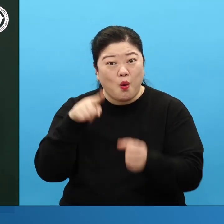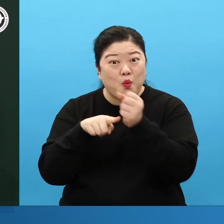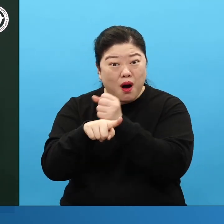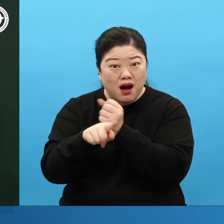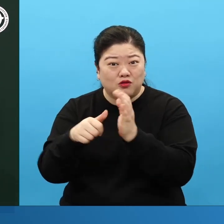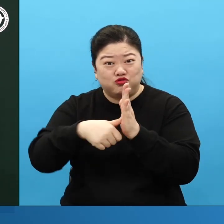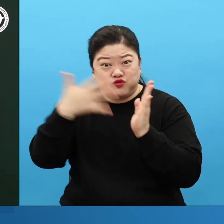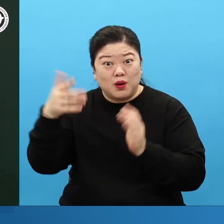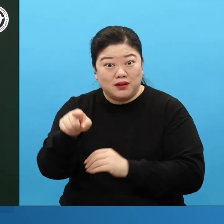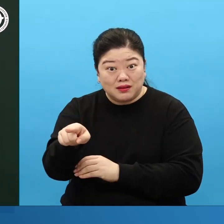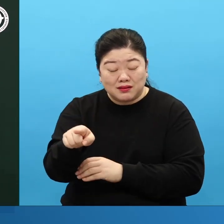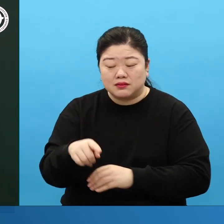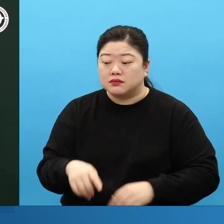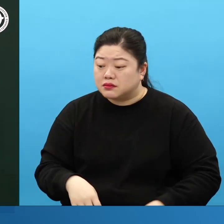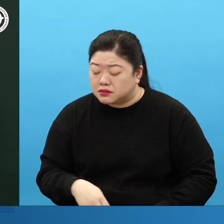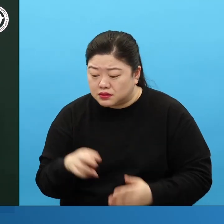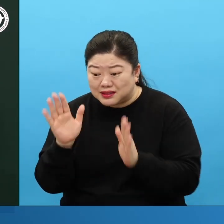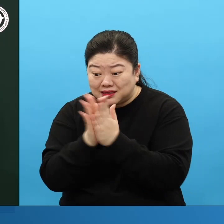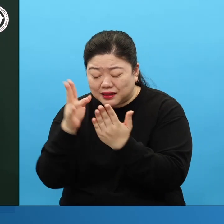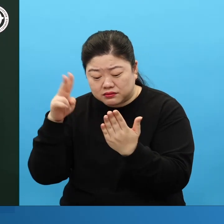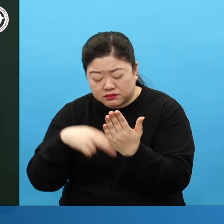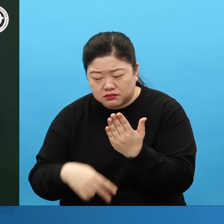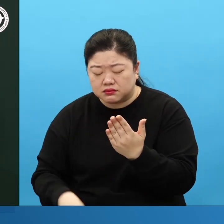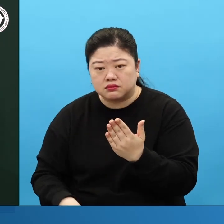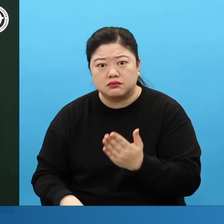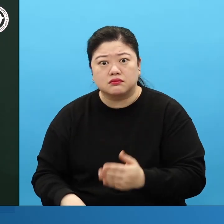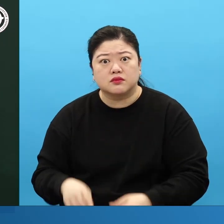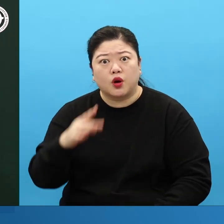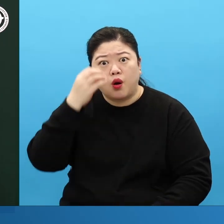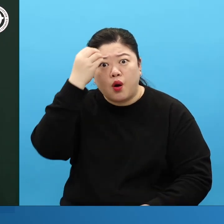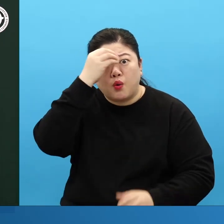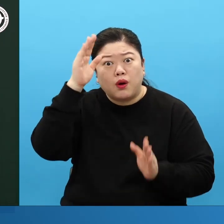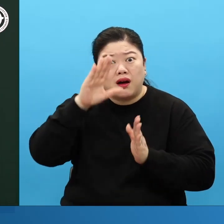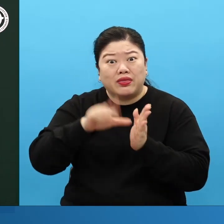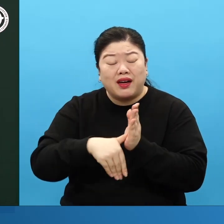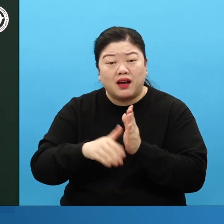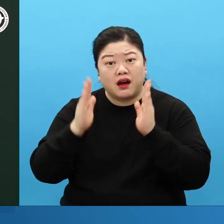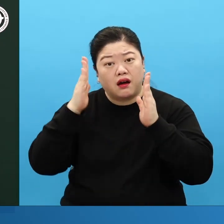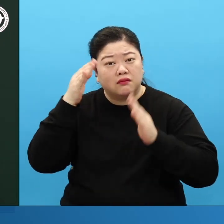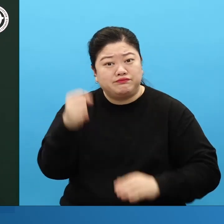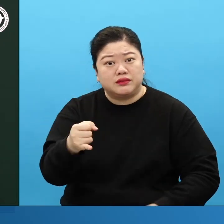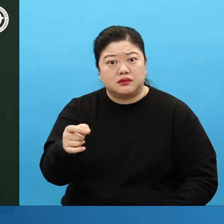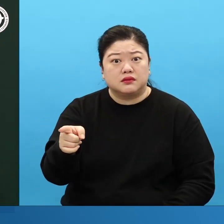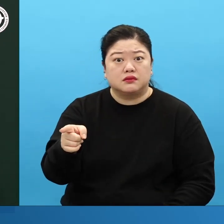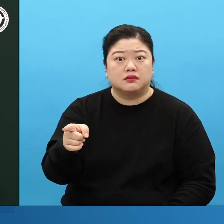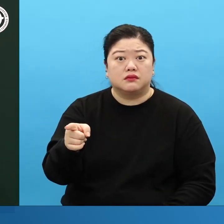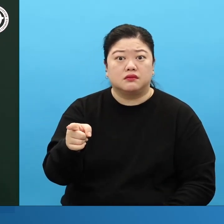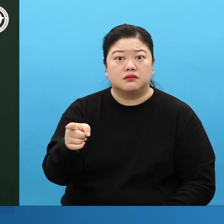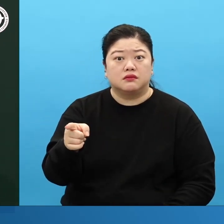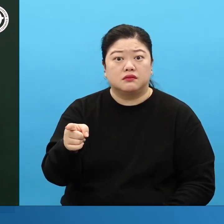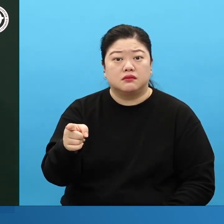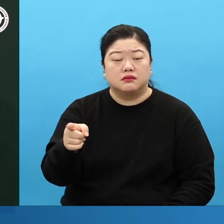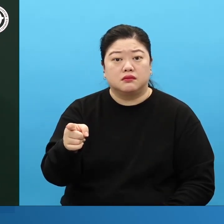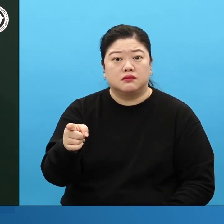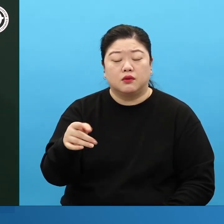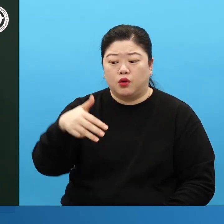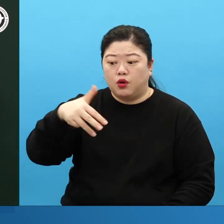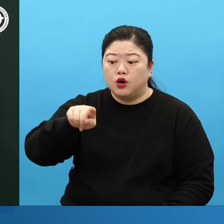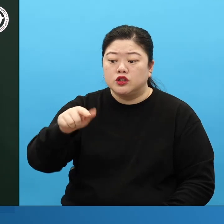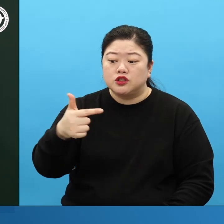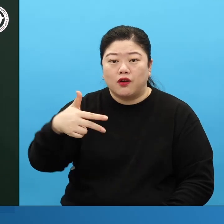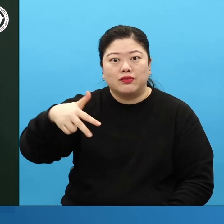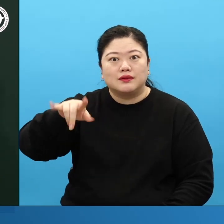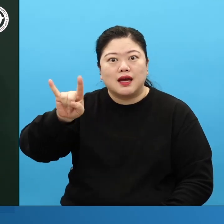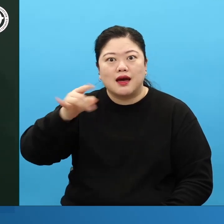나고 no 몰라서 그 estudiaba 책 bien. 보고 알았어요. Vi esto en el libro. 그랬구나. 아, 공부 era así. 고등학생까지 못했대. Hasta que era estudiante de secundaria no podía estudiar bien.